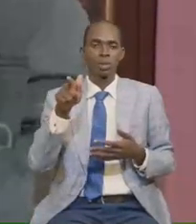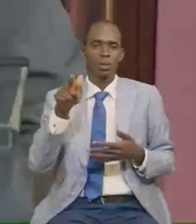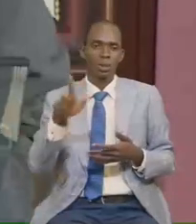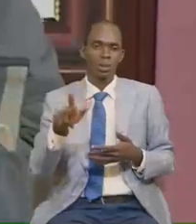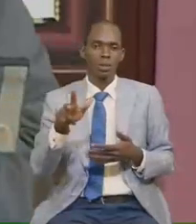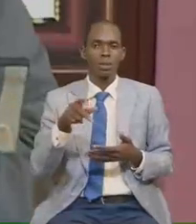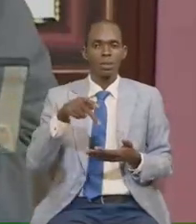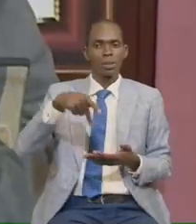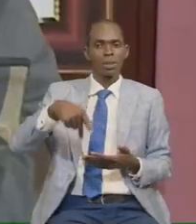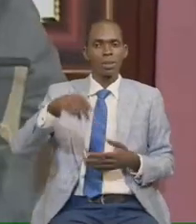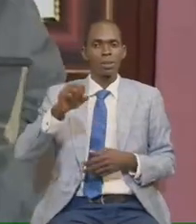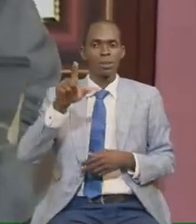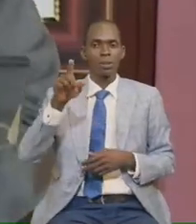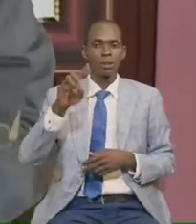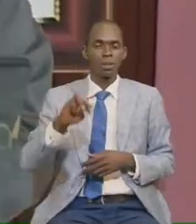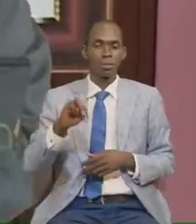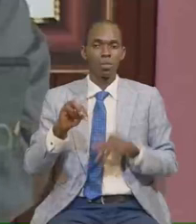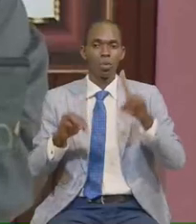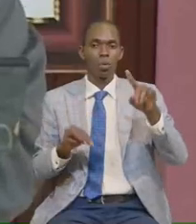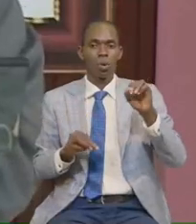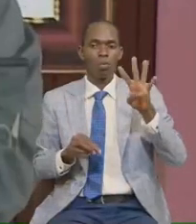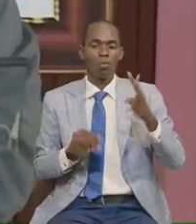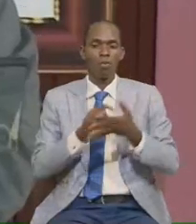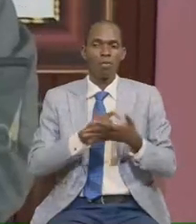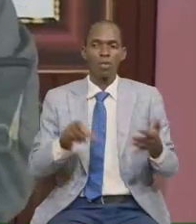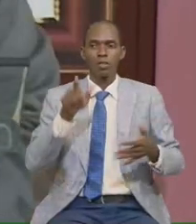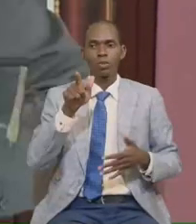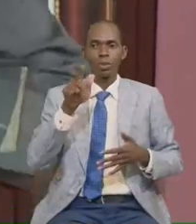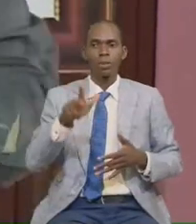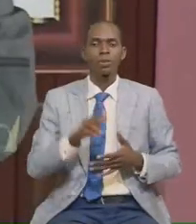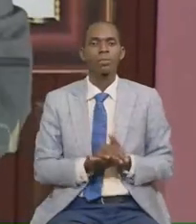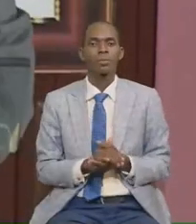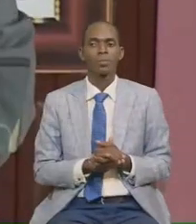23. Psaume 104. Verset